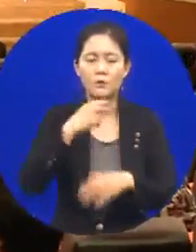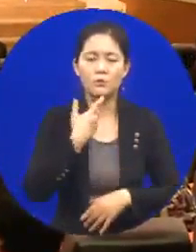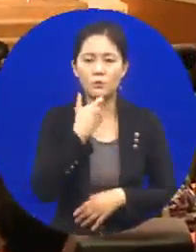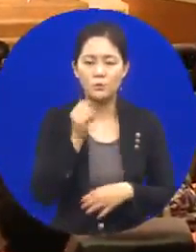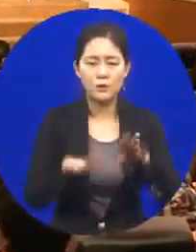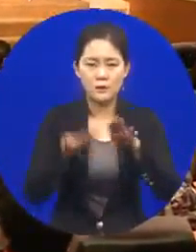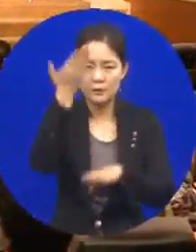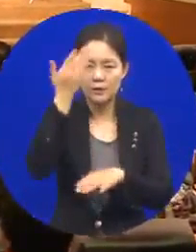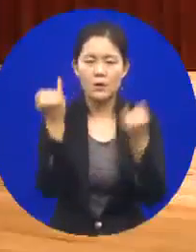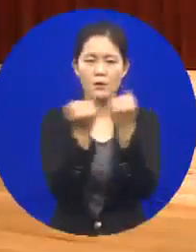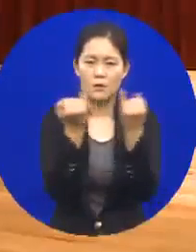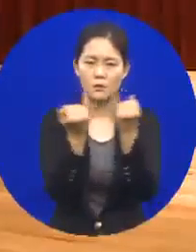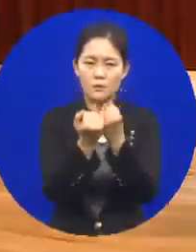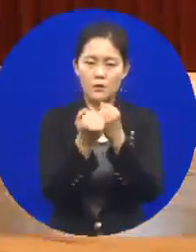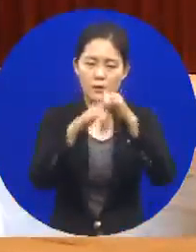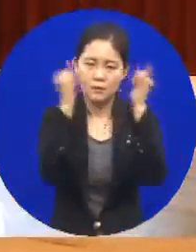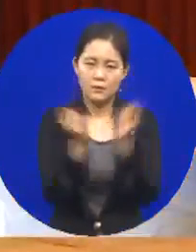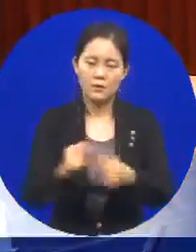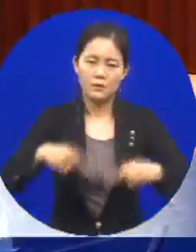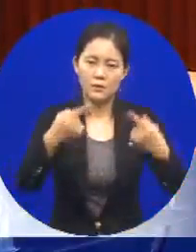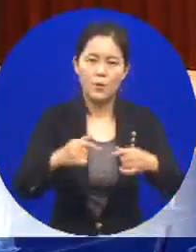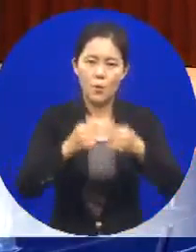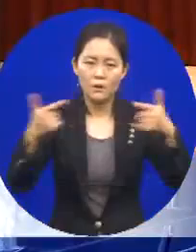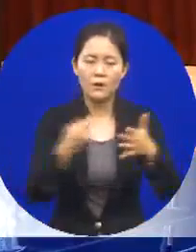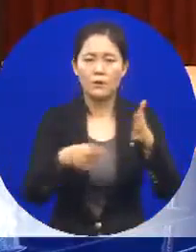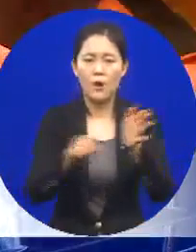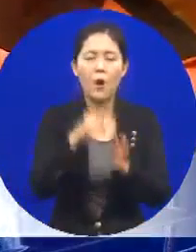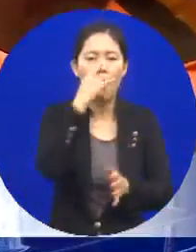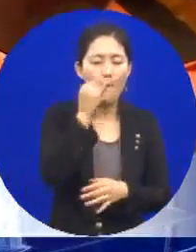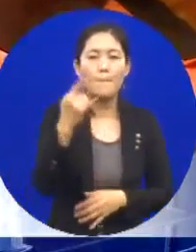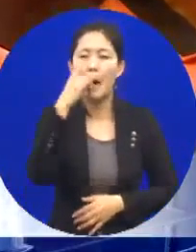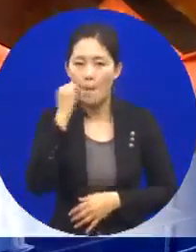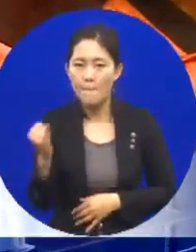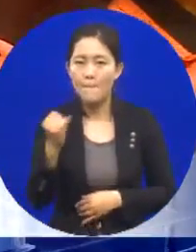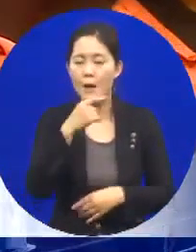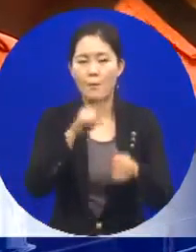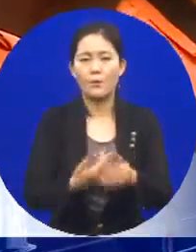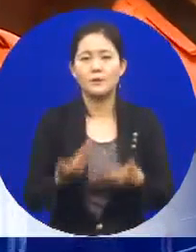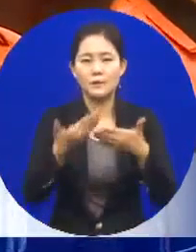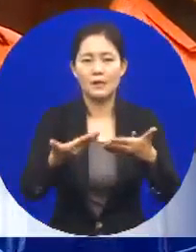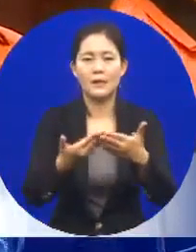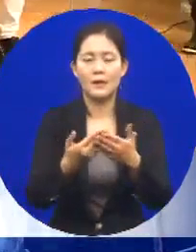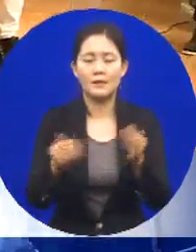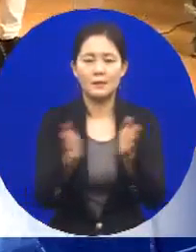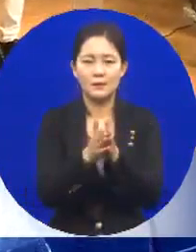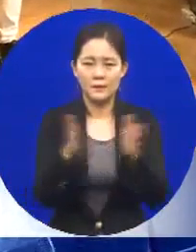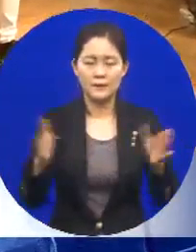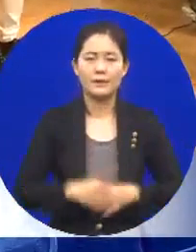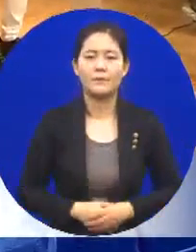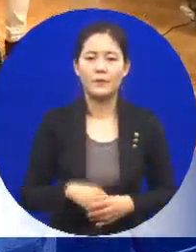용인시가 65세 이상 여성 어르신의 사회참여 기회를 확대하기 위해 엄마 엄마 봉사대를 발족했습니다.